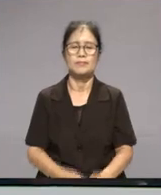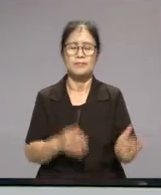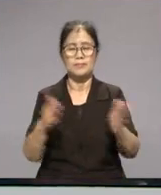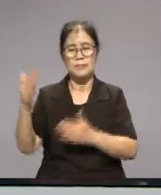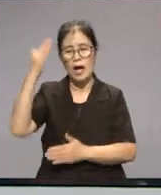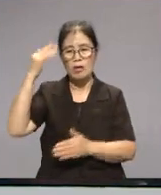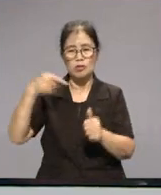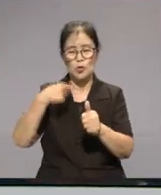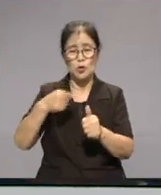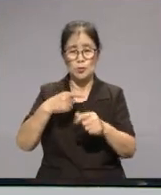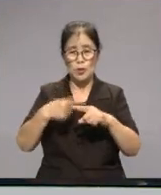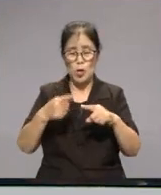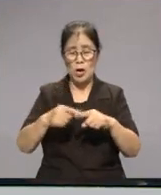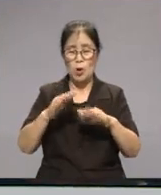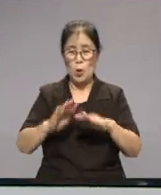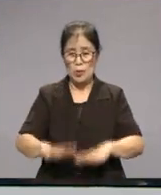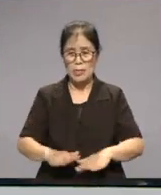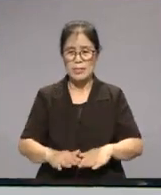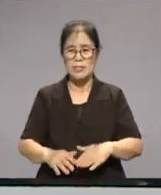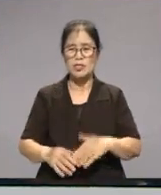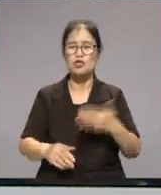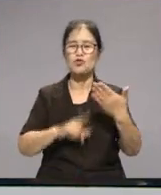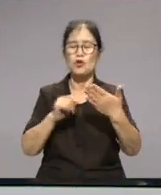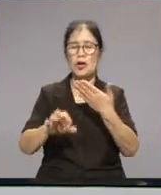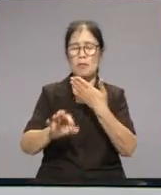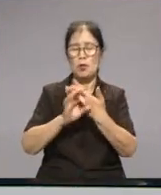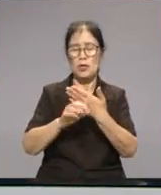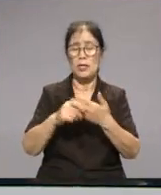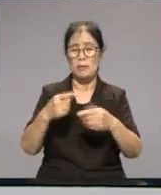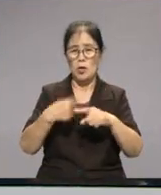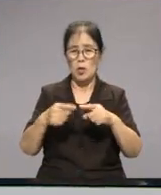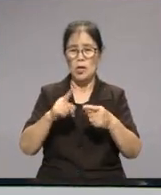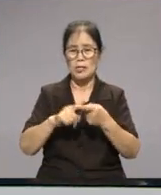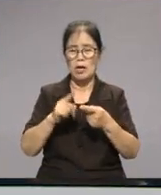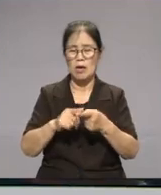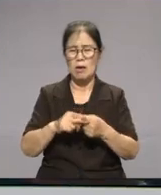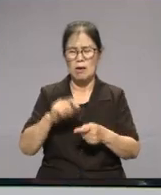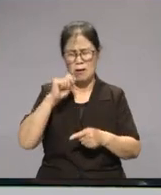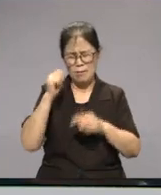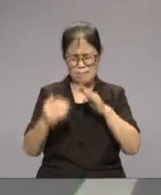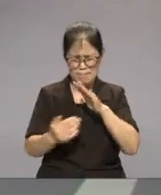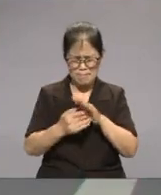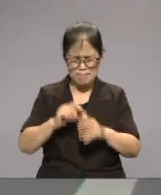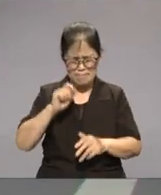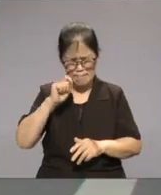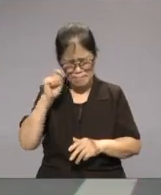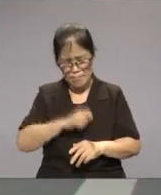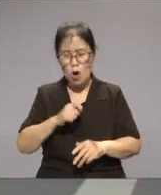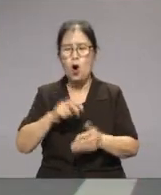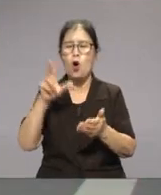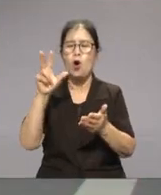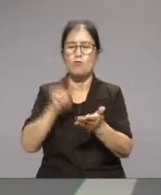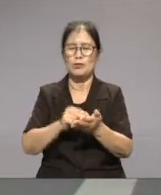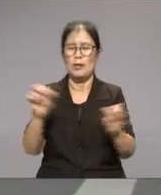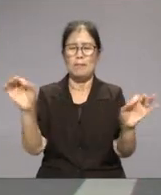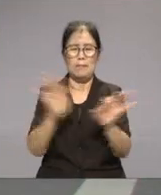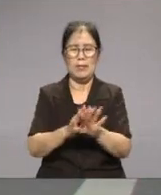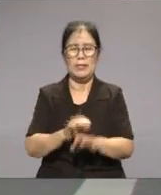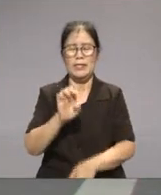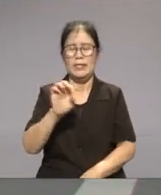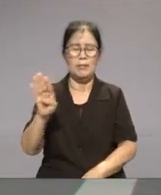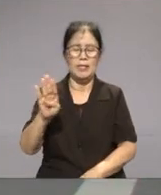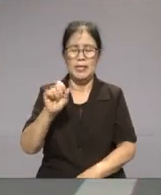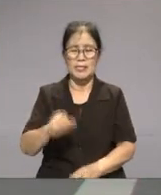한국 교육과정 평가원은 오늘 시행된 9월 모의 평가에 대해 초고난도 문항을 의미하는 킬러 문항을 없애고 EBS